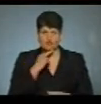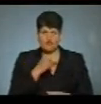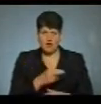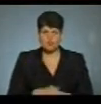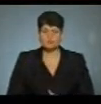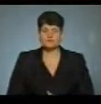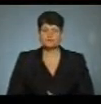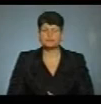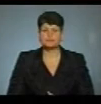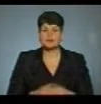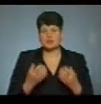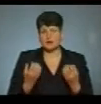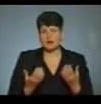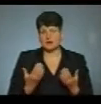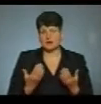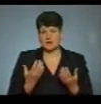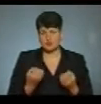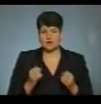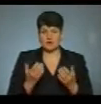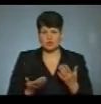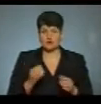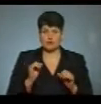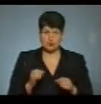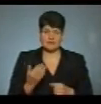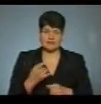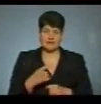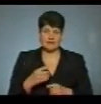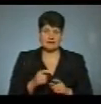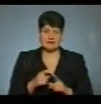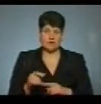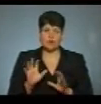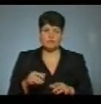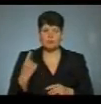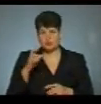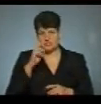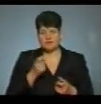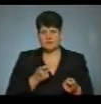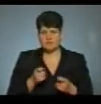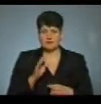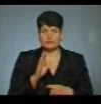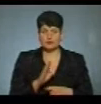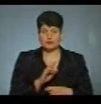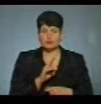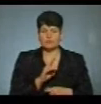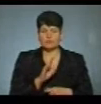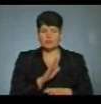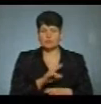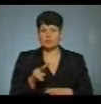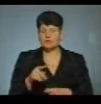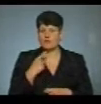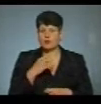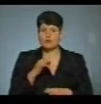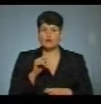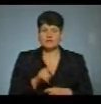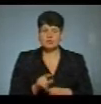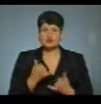Ну, якщо можна, я декілька слів. Значить, я думаю, голова обласної державної адміністрації Володимир Любомирович говорить про те, що